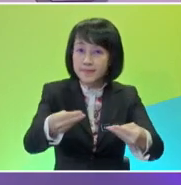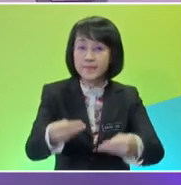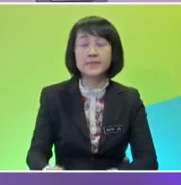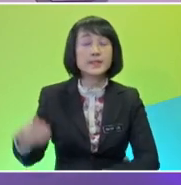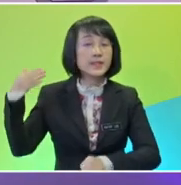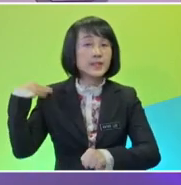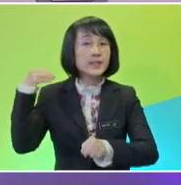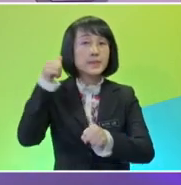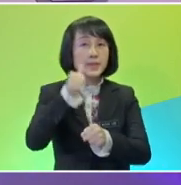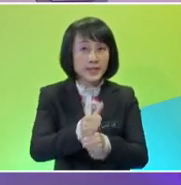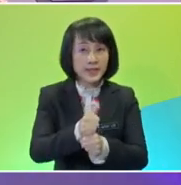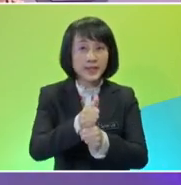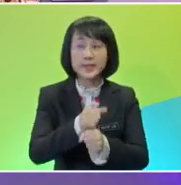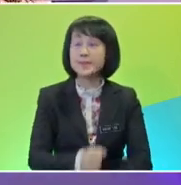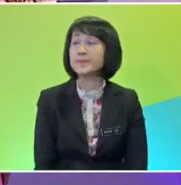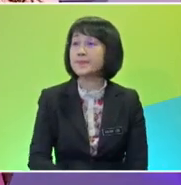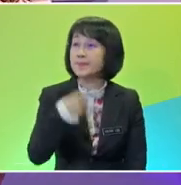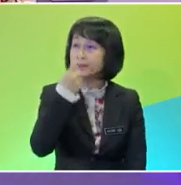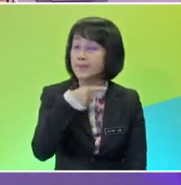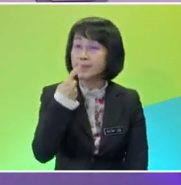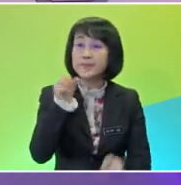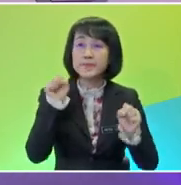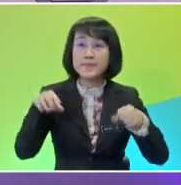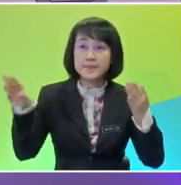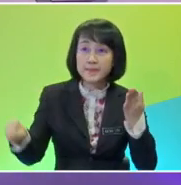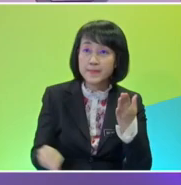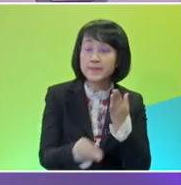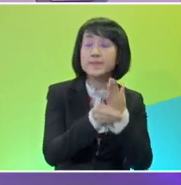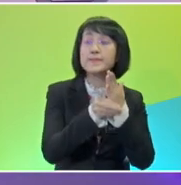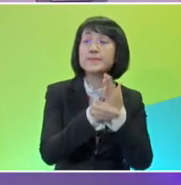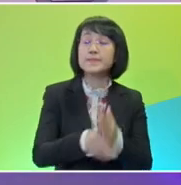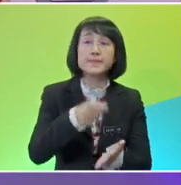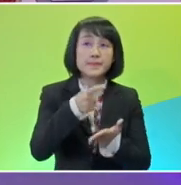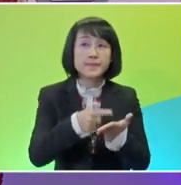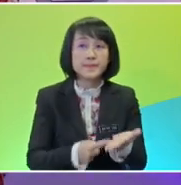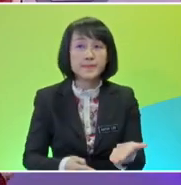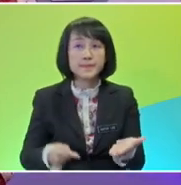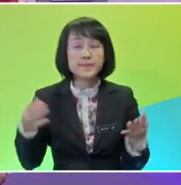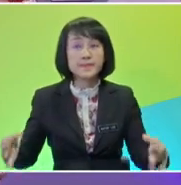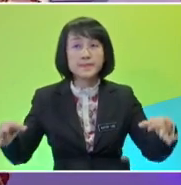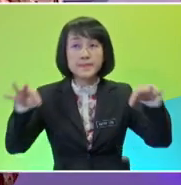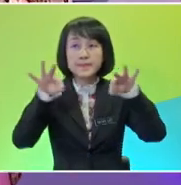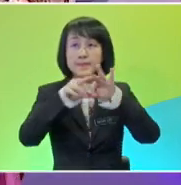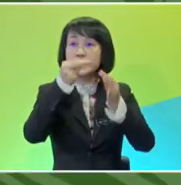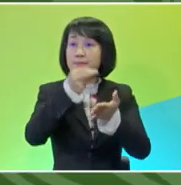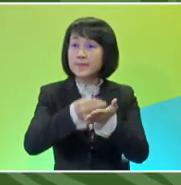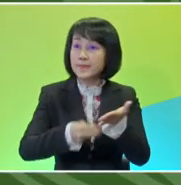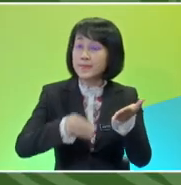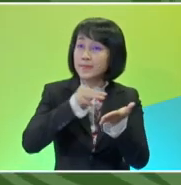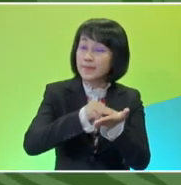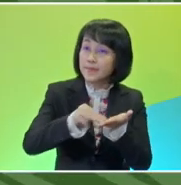nilai-nilai murni siapa hanya boleh tambah mungkin satu lagi apakah kepentingan nilai murni silahkan is